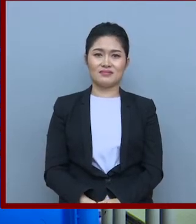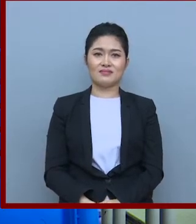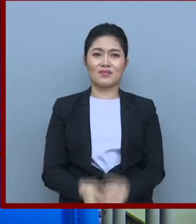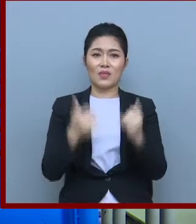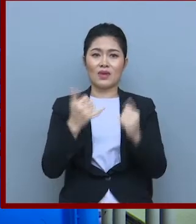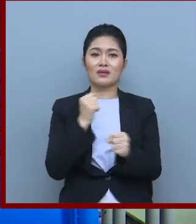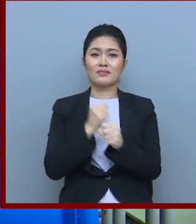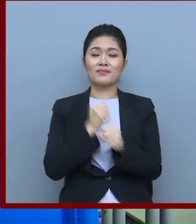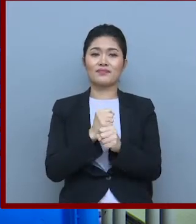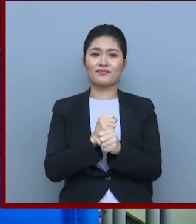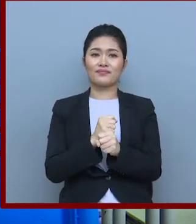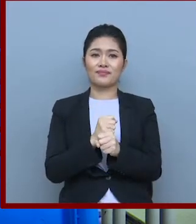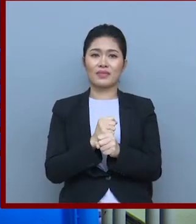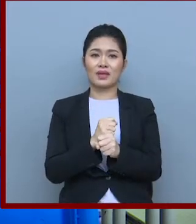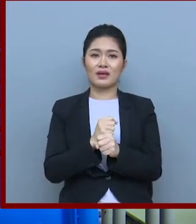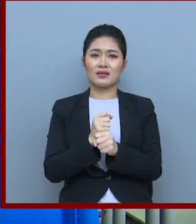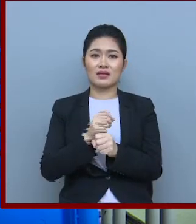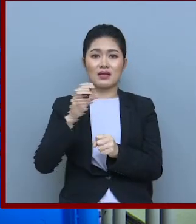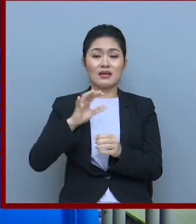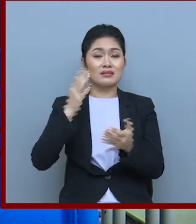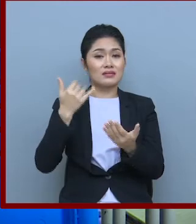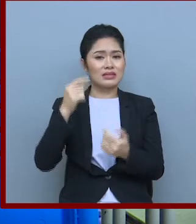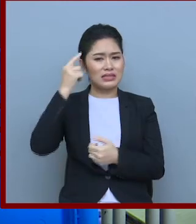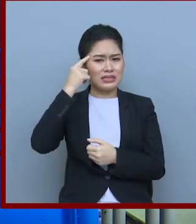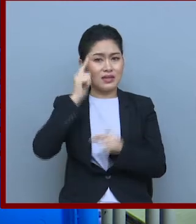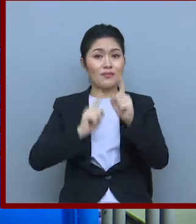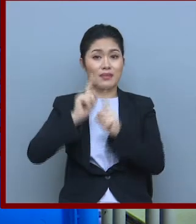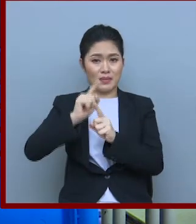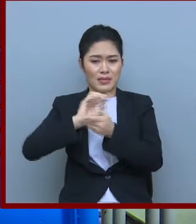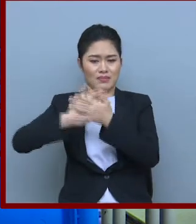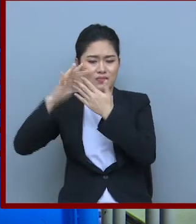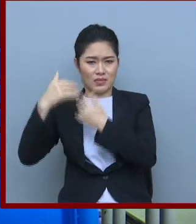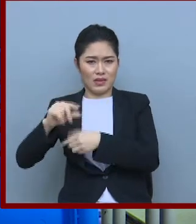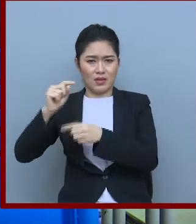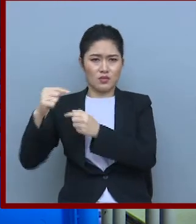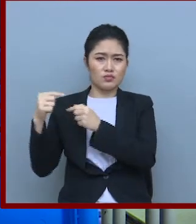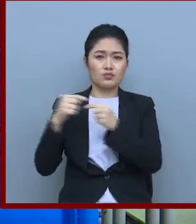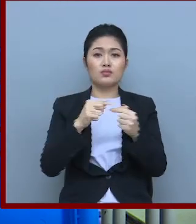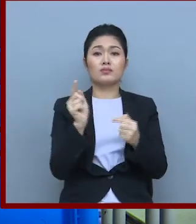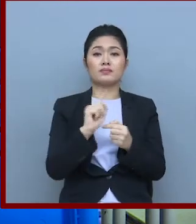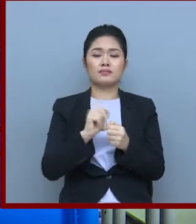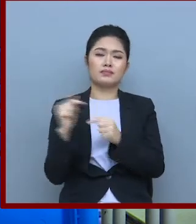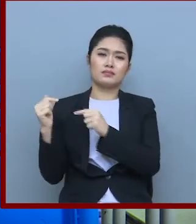ตอนนี้เนี่ยเดี๋ยวเราต้องเอาค่าที่เราวัดได้เนี่ยนะครับ